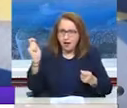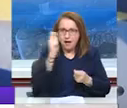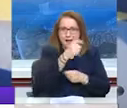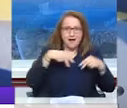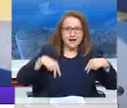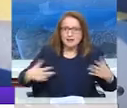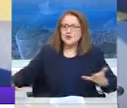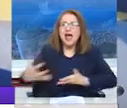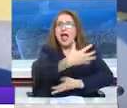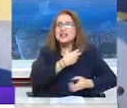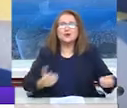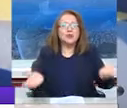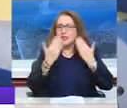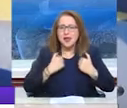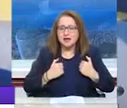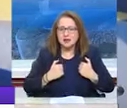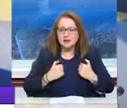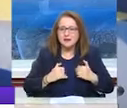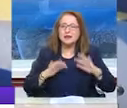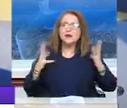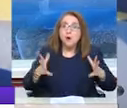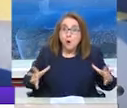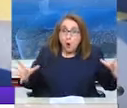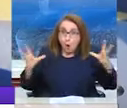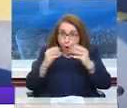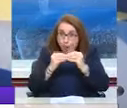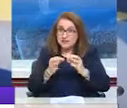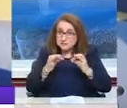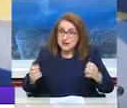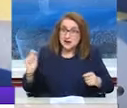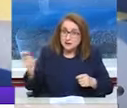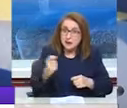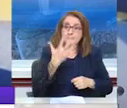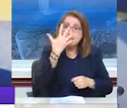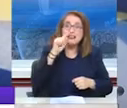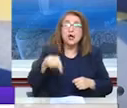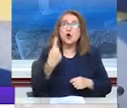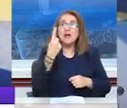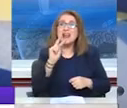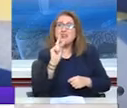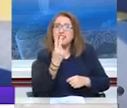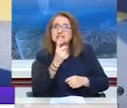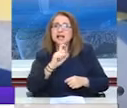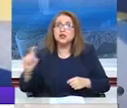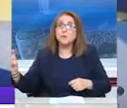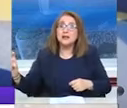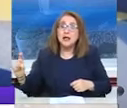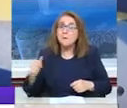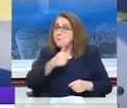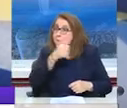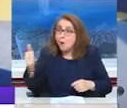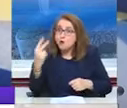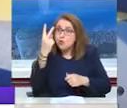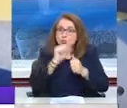συνολική επιβάρυνση αυτών των μέτρων ανέρχεται στα 5,1 δισεκατομμύρια ευρώ μόνο για τους μήνες Μάρτιο